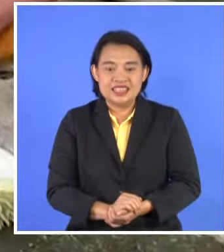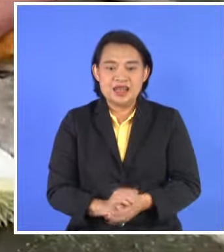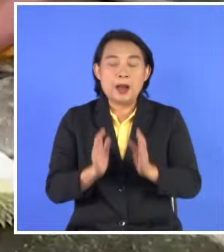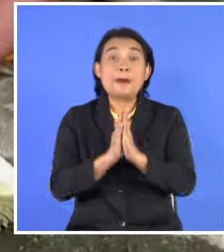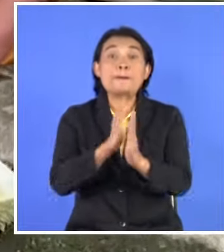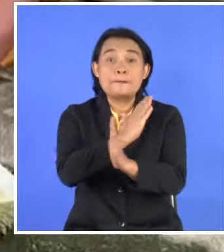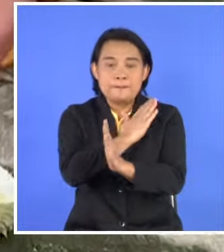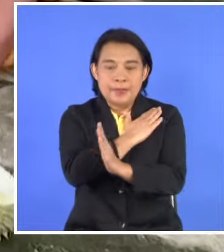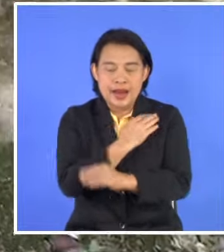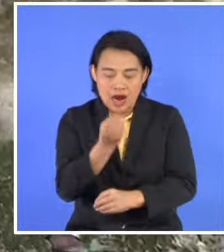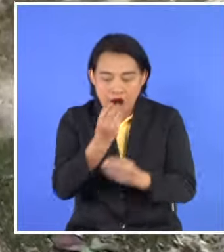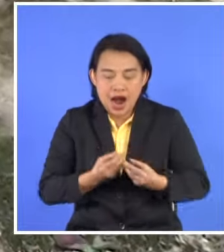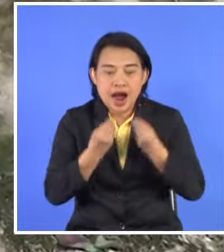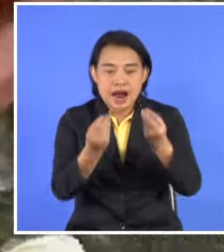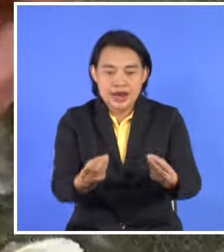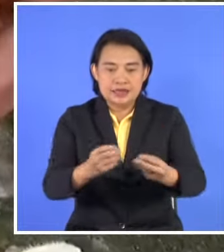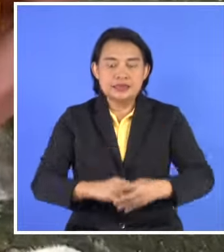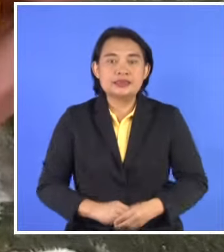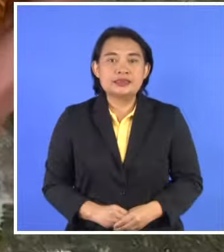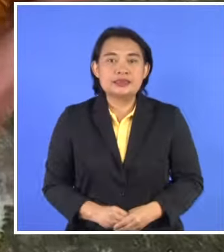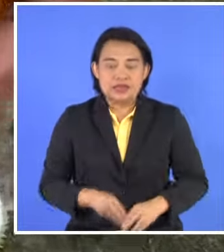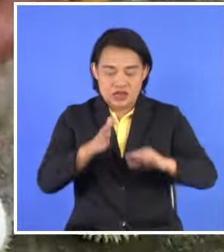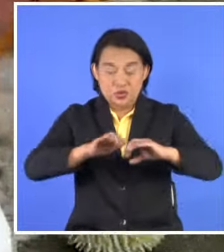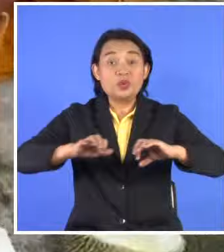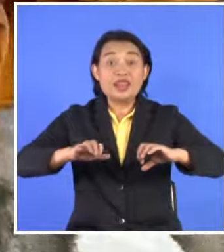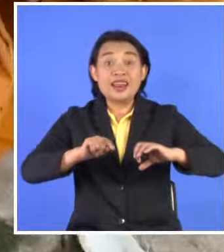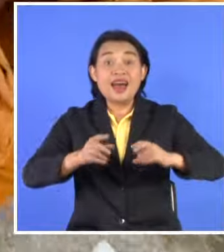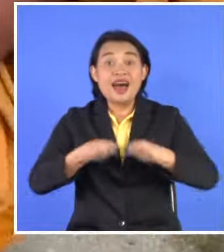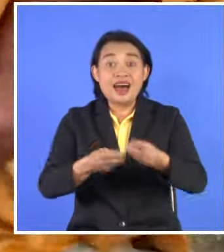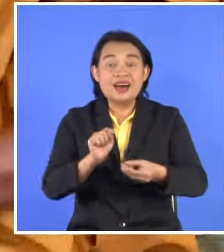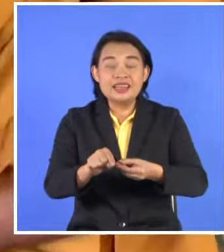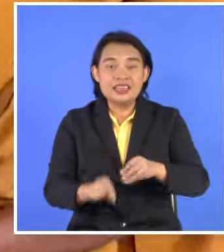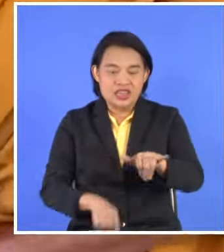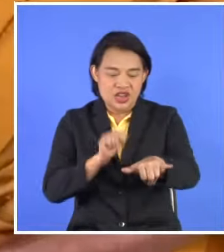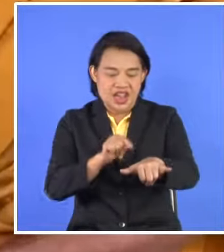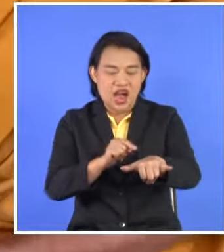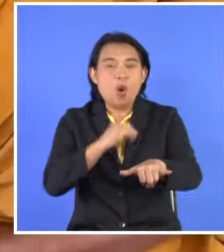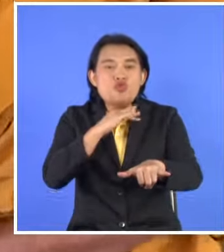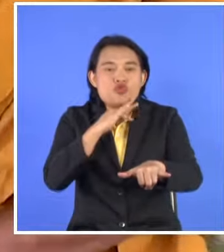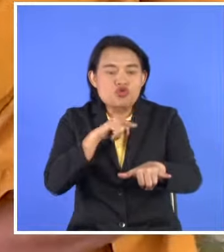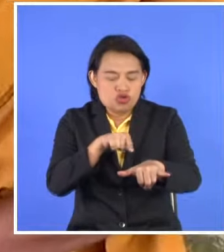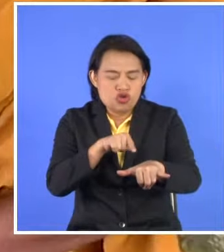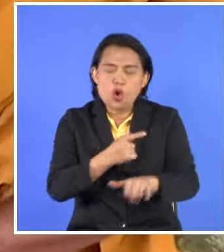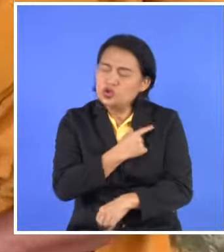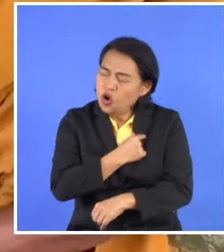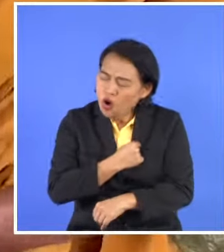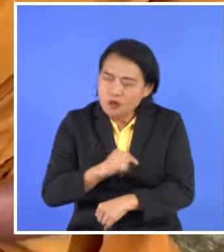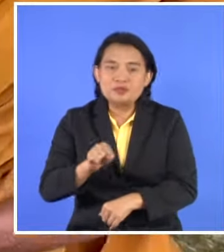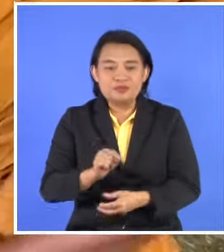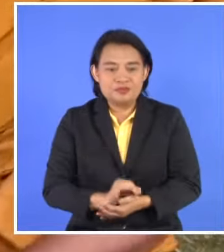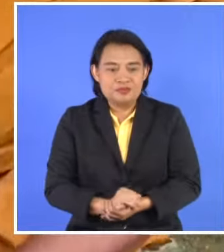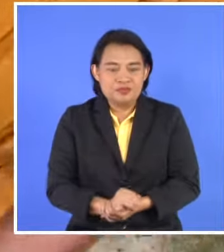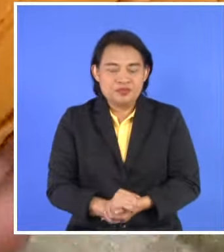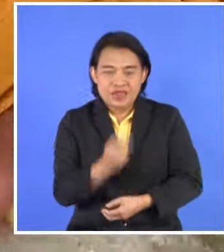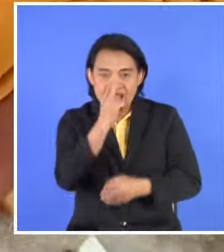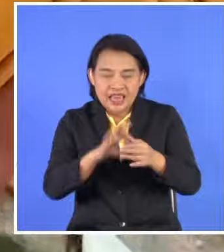ก็เอาอาหารให้ว่าอย่างงั้นเถอะโดยเฉพาะทุเรียนเนี่ยนะฮะแพนเค้กเนี่ยชื่นชอบเป็นพิเศษเห็นมั้ยแกะให้เท่า